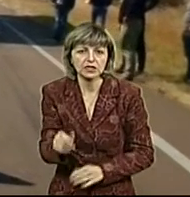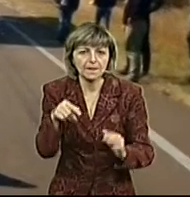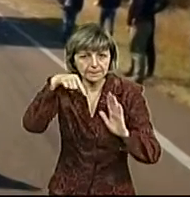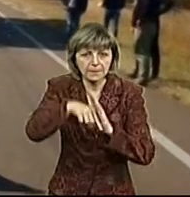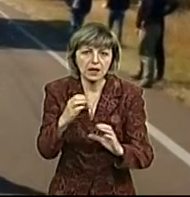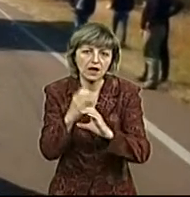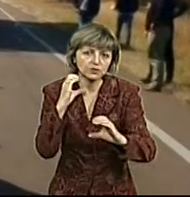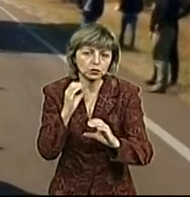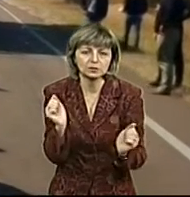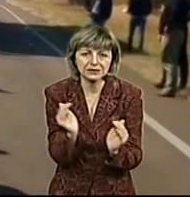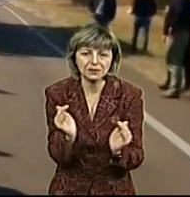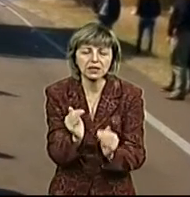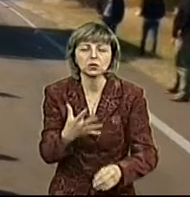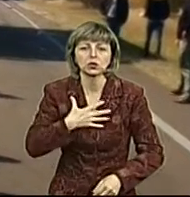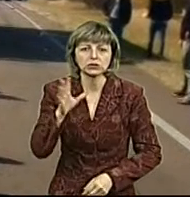мікроавтобуса загинули.